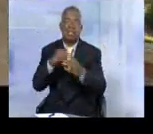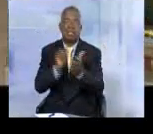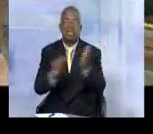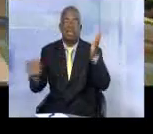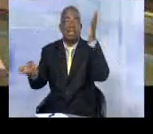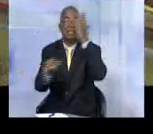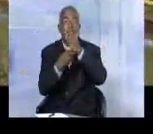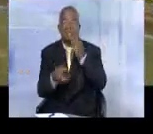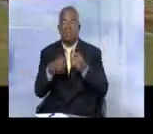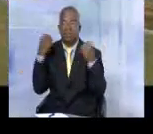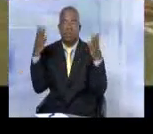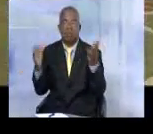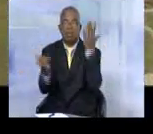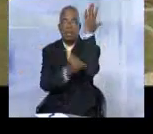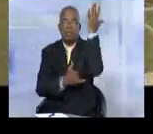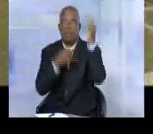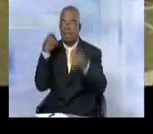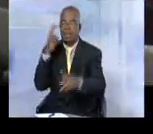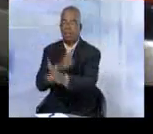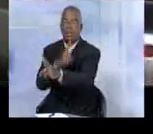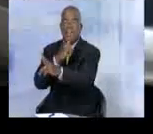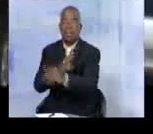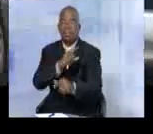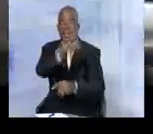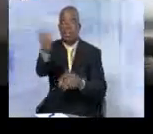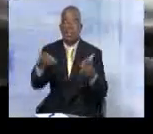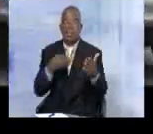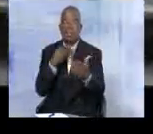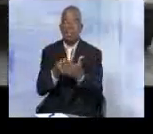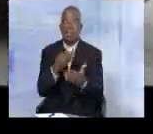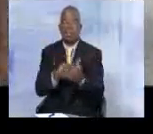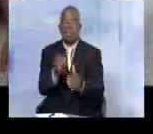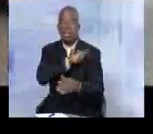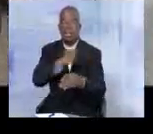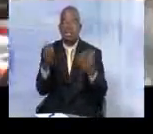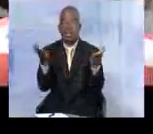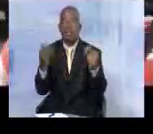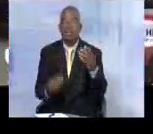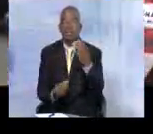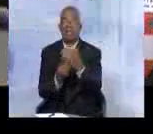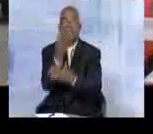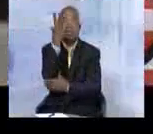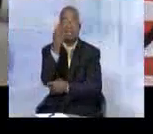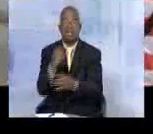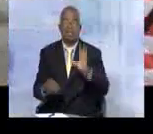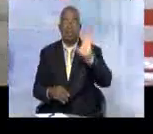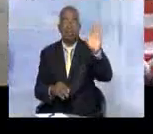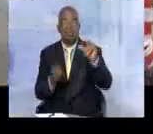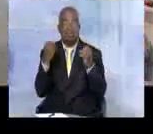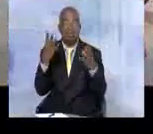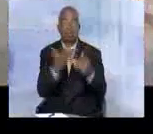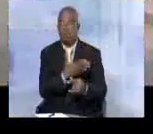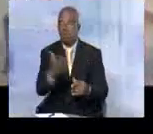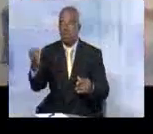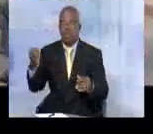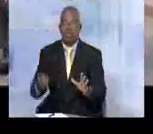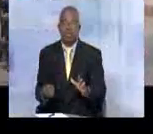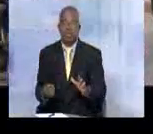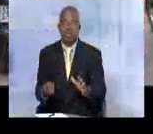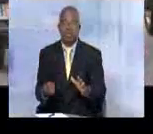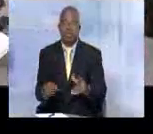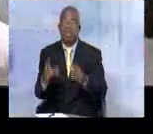monétaire ouest-africaine. Elle a pour objectif de promouvoir le développement équilibré des États membres et de réaliser l'intégration économique